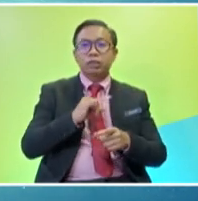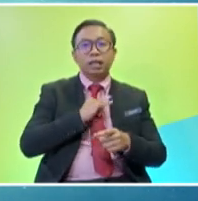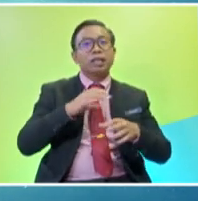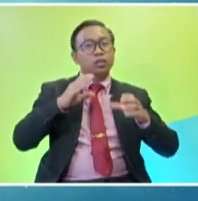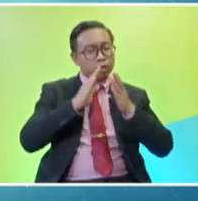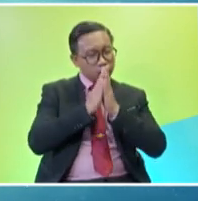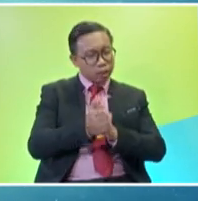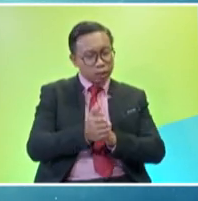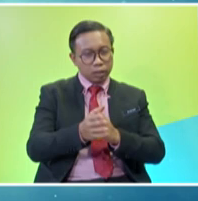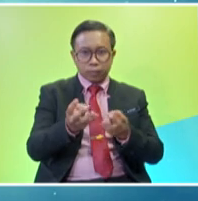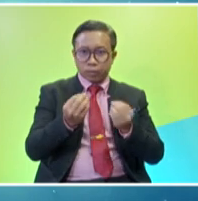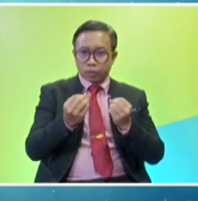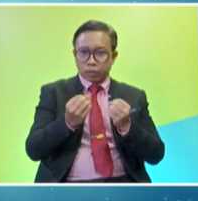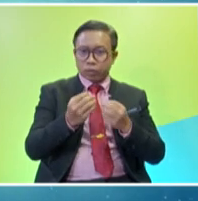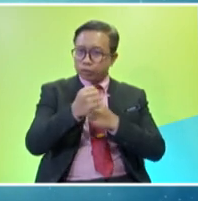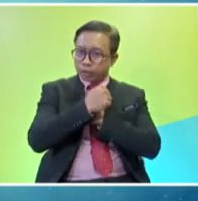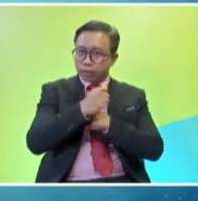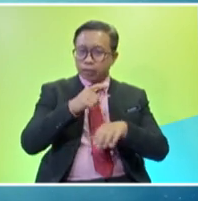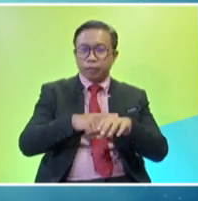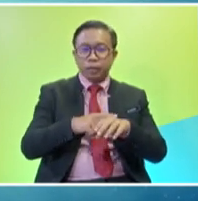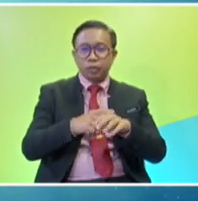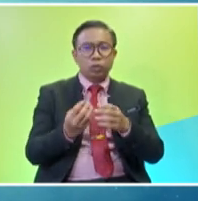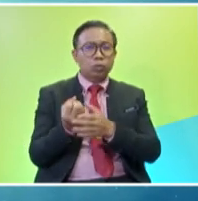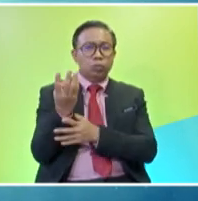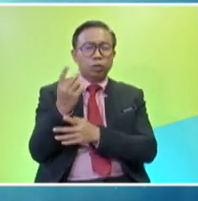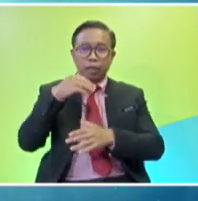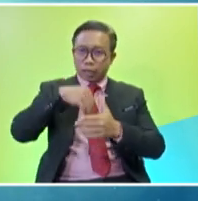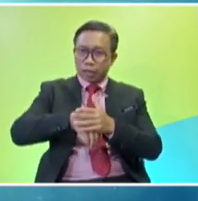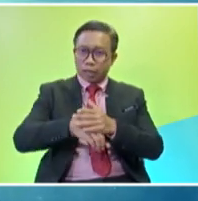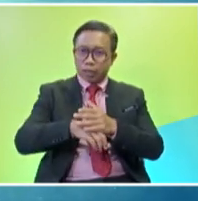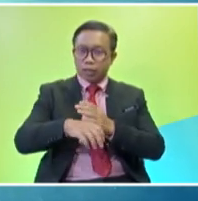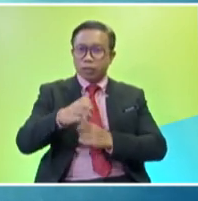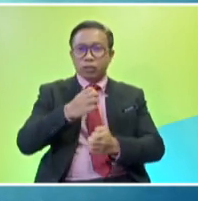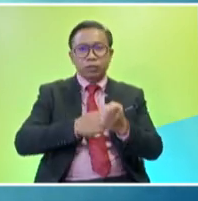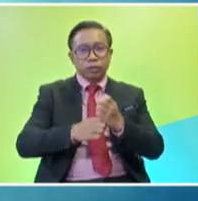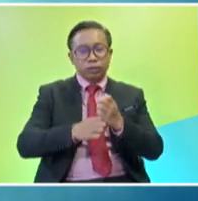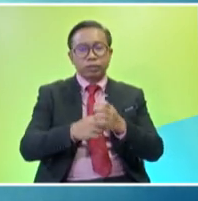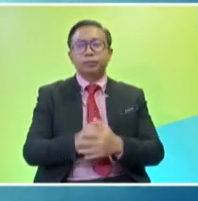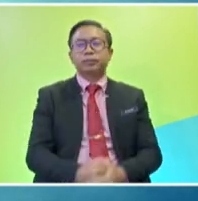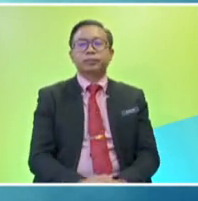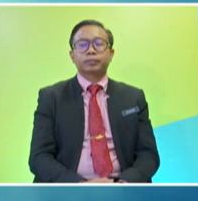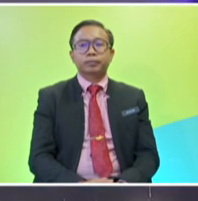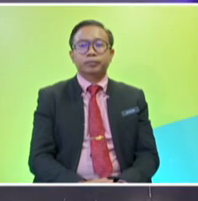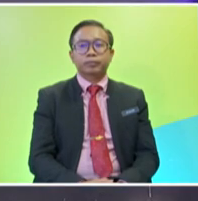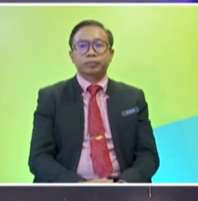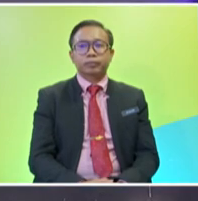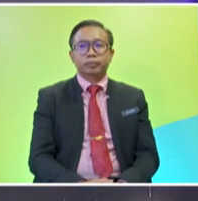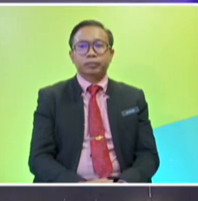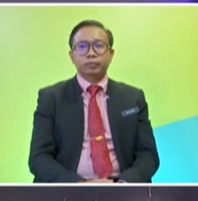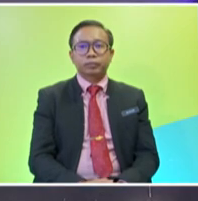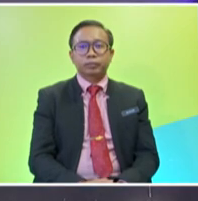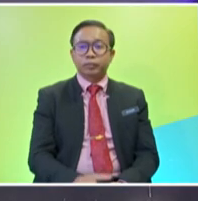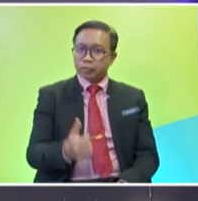dan betapa pentingnya tumbuhan dan kehidupannya adalah ekosistem bumi Wow